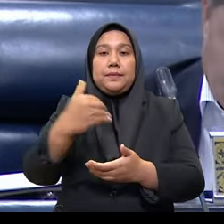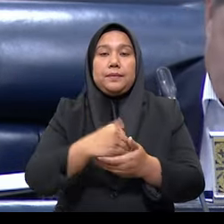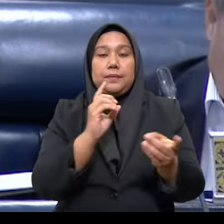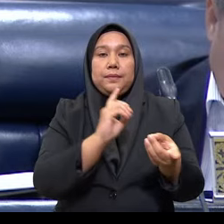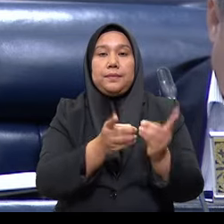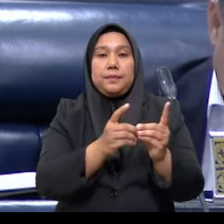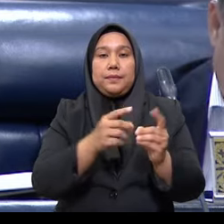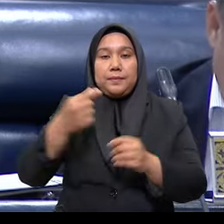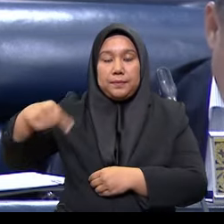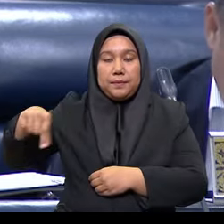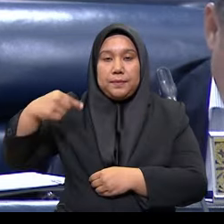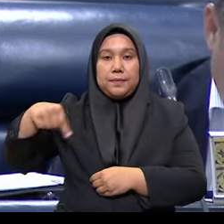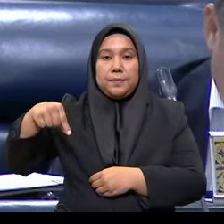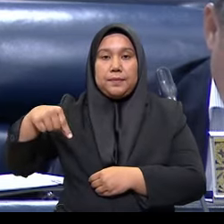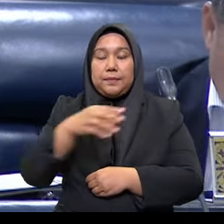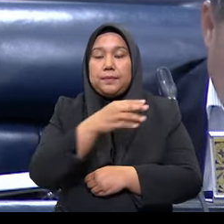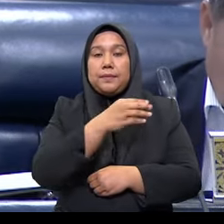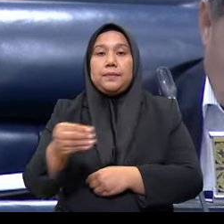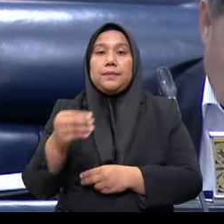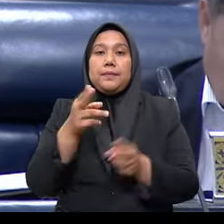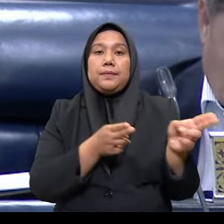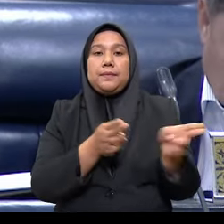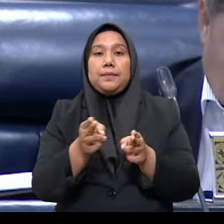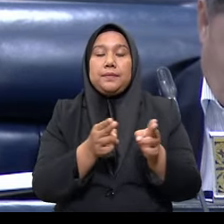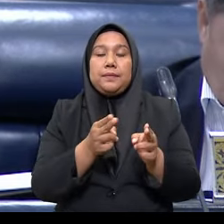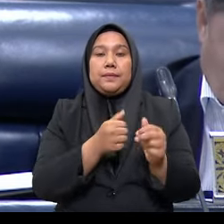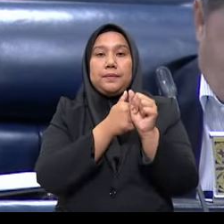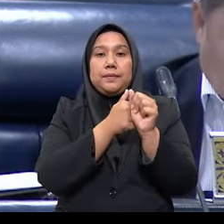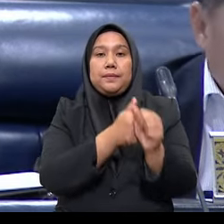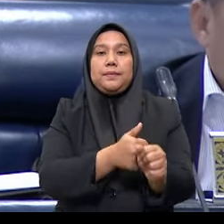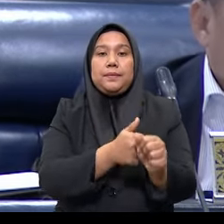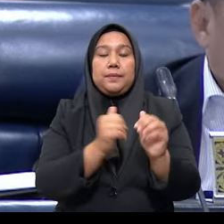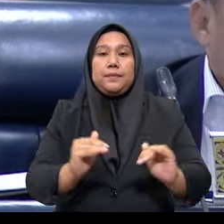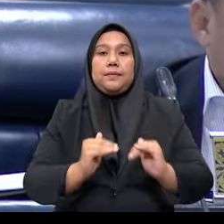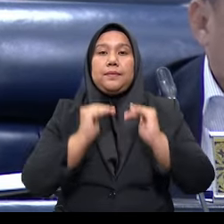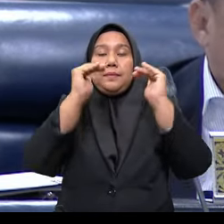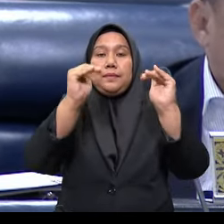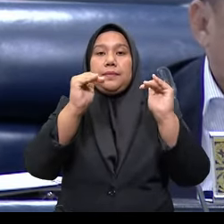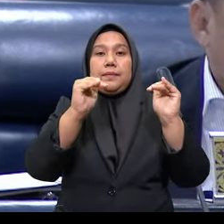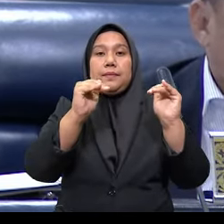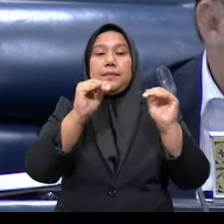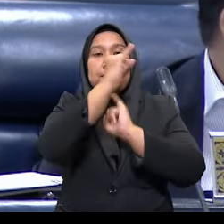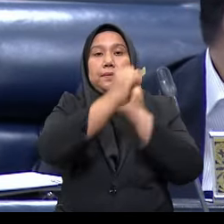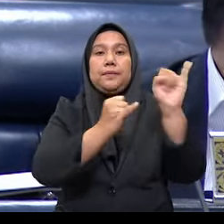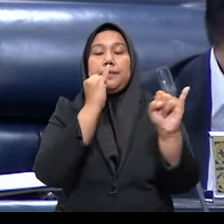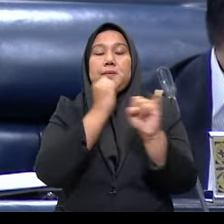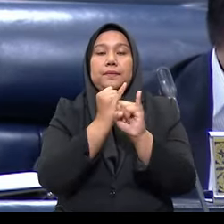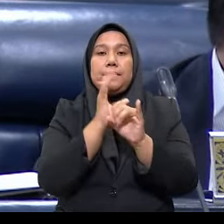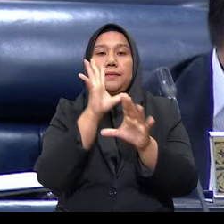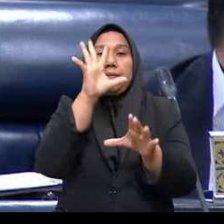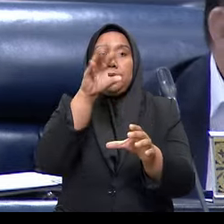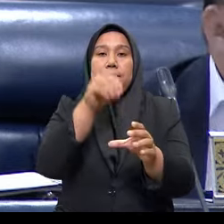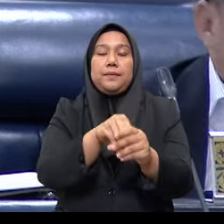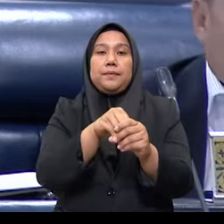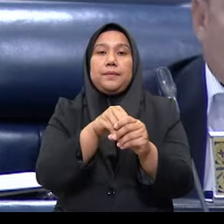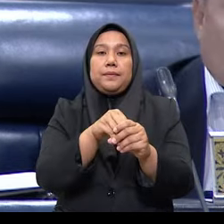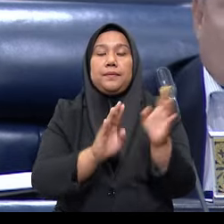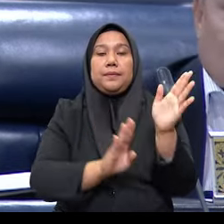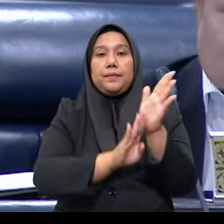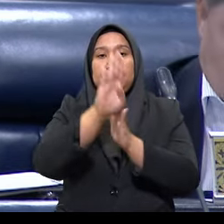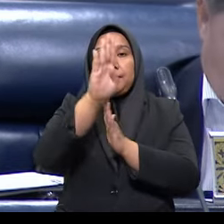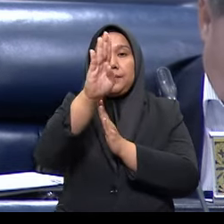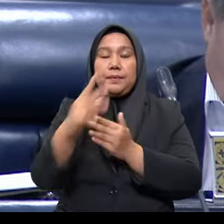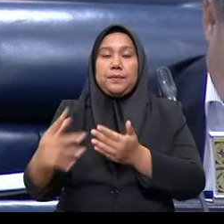yang berkualiti dan diuruskan mengikut standard antarabangsa meliputi pembangunan